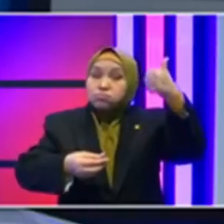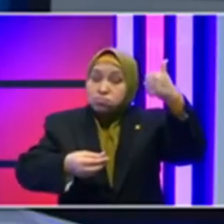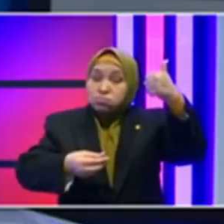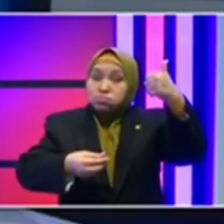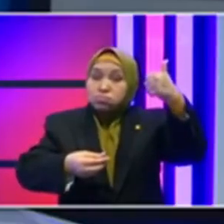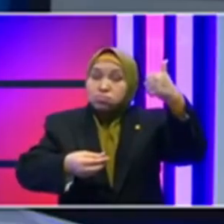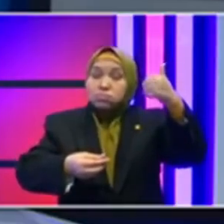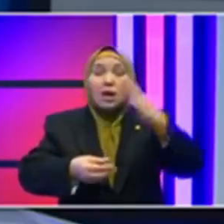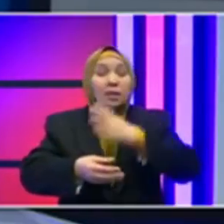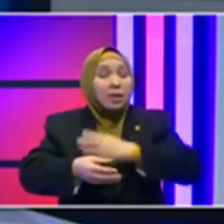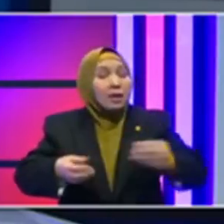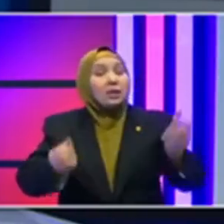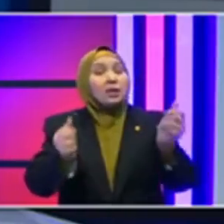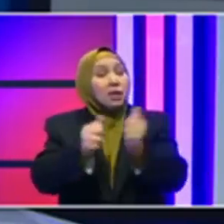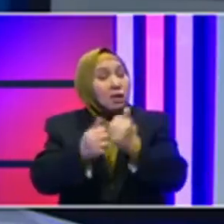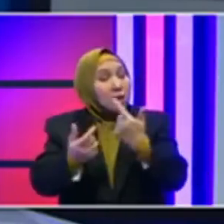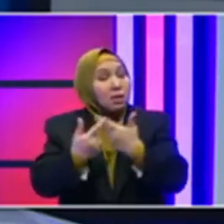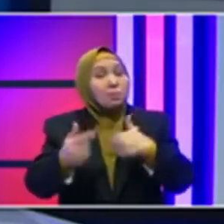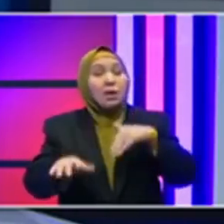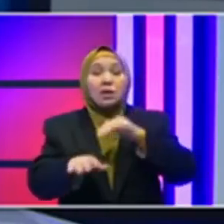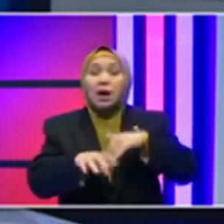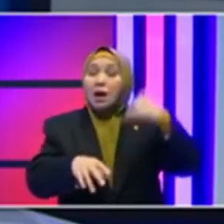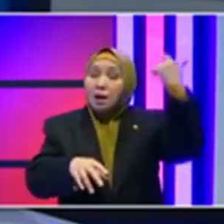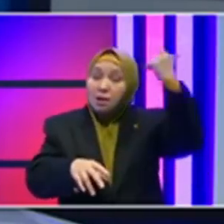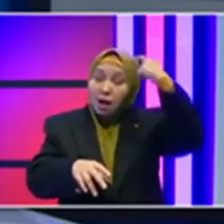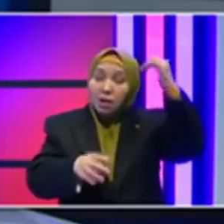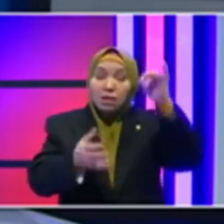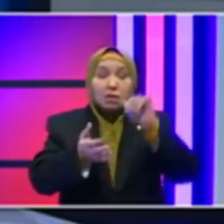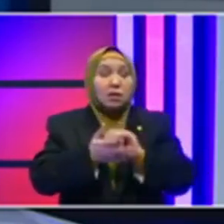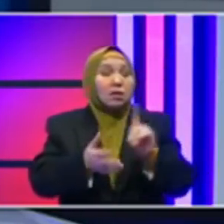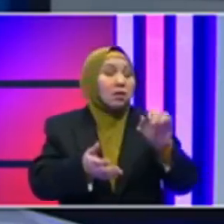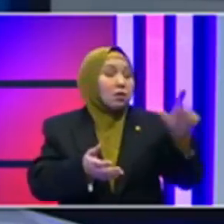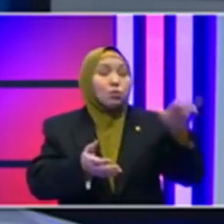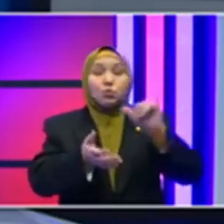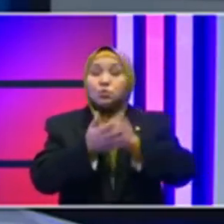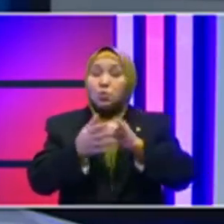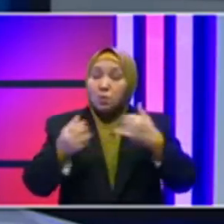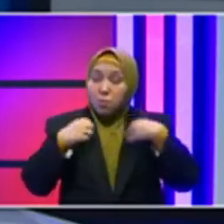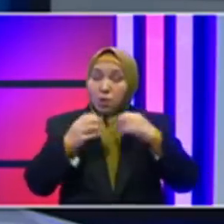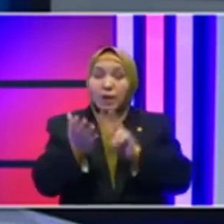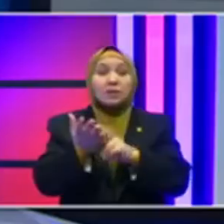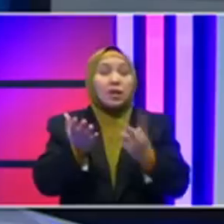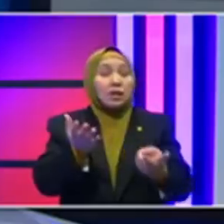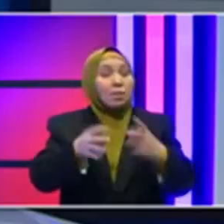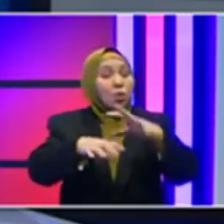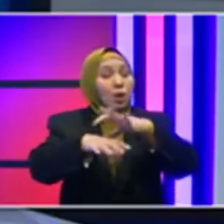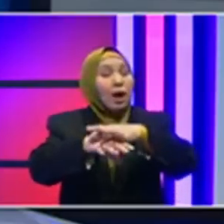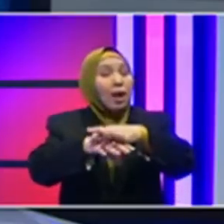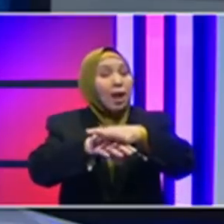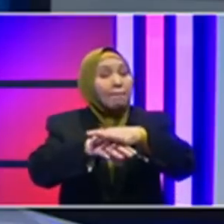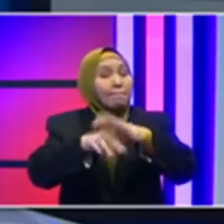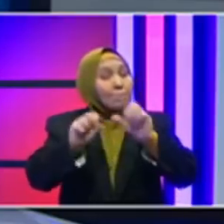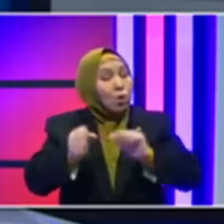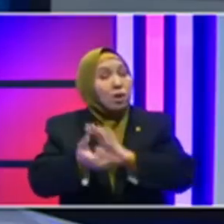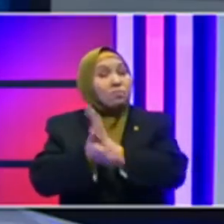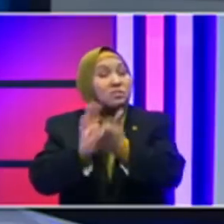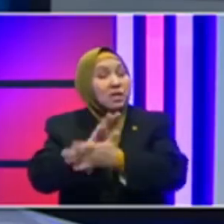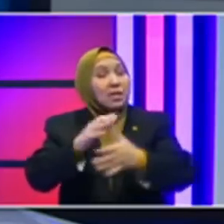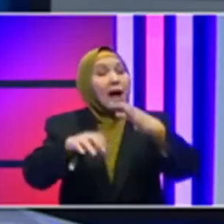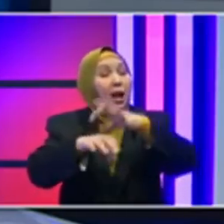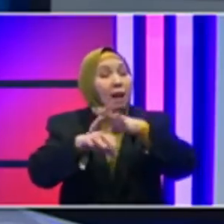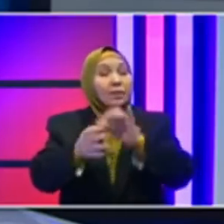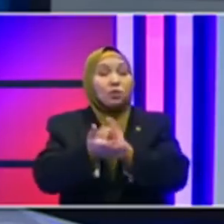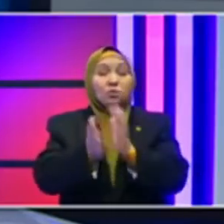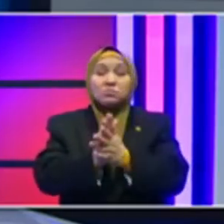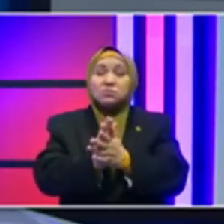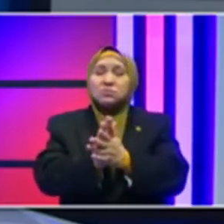dengan daripada akal tersebut mereka boleh tadabur Alam Mereka menjadikan alam itu sebagai